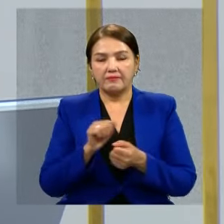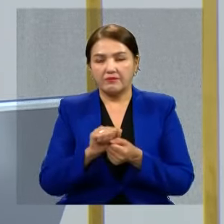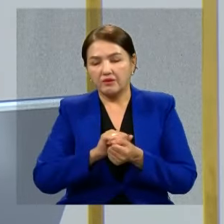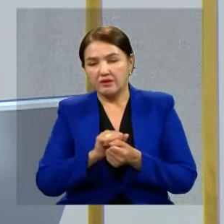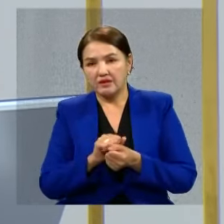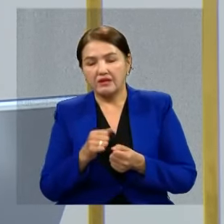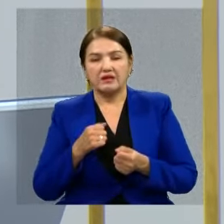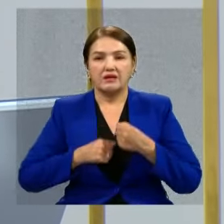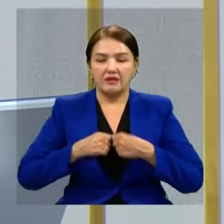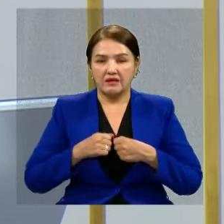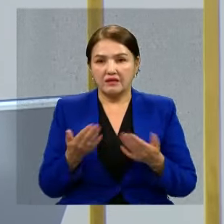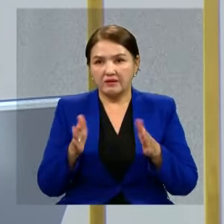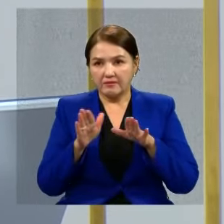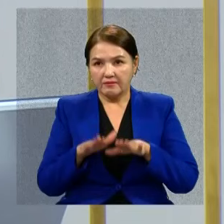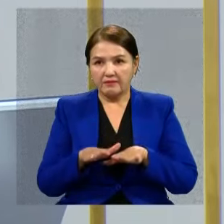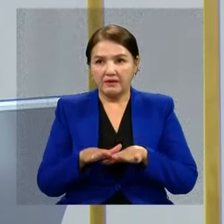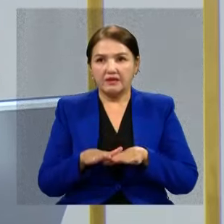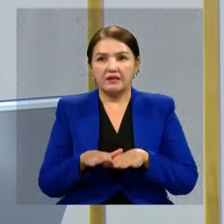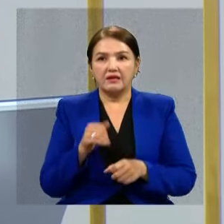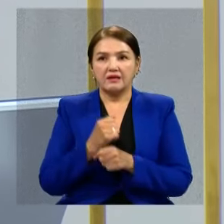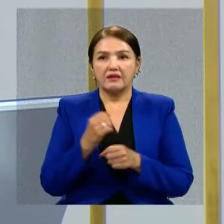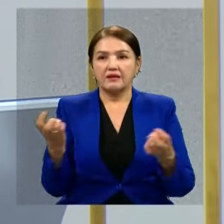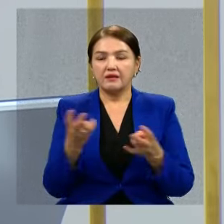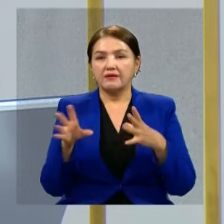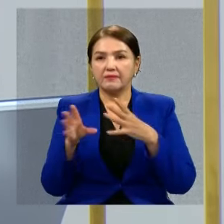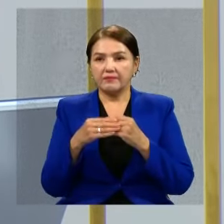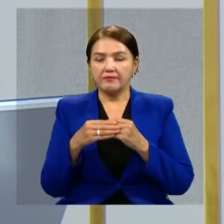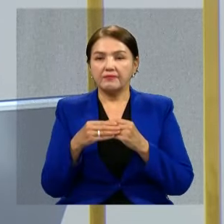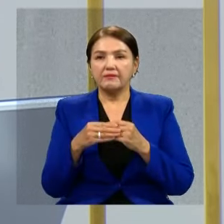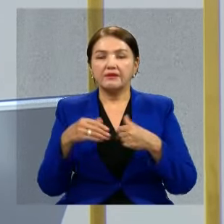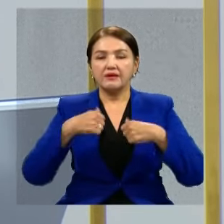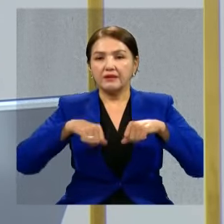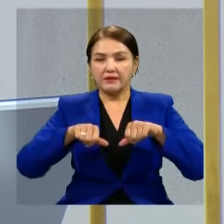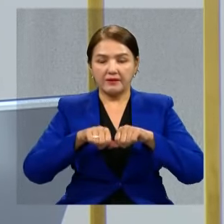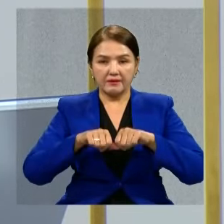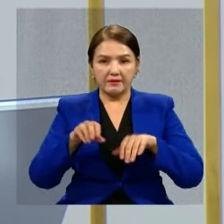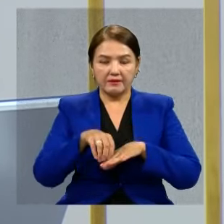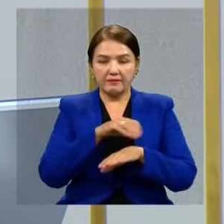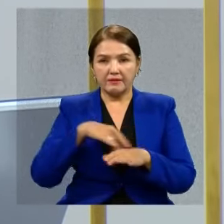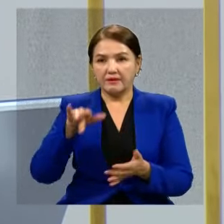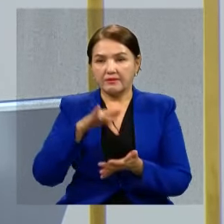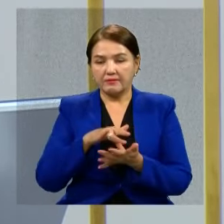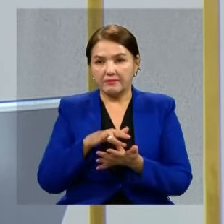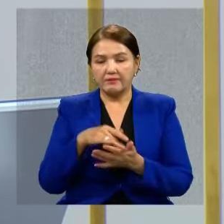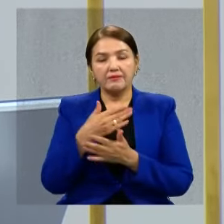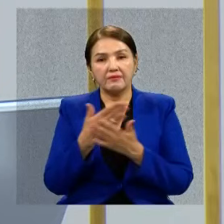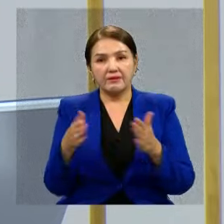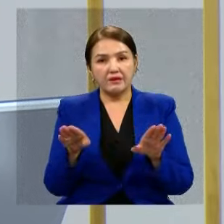местах. Вот эту работу надо совместно от комиссии, акимат города, с вашей